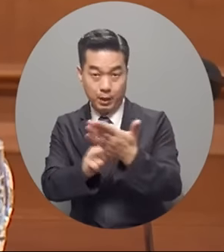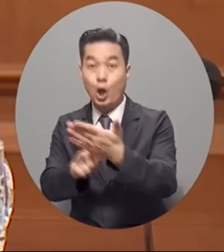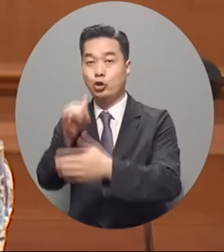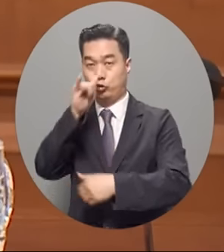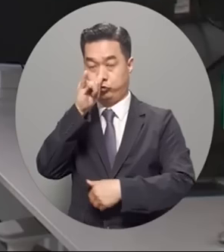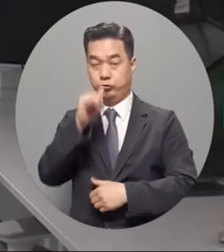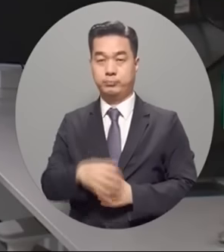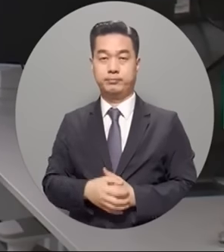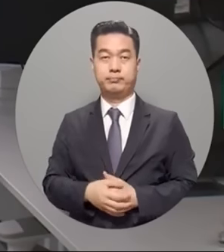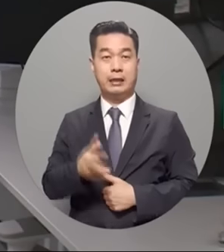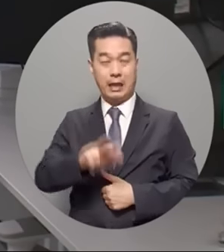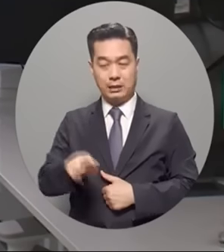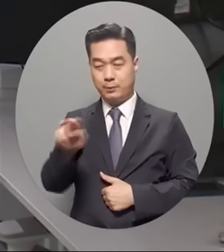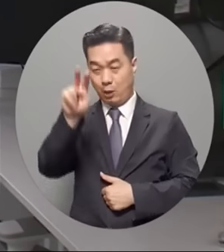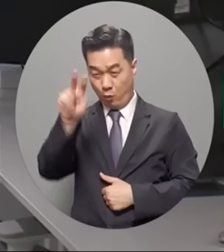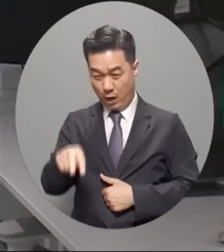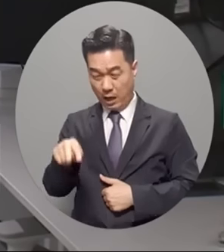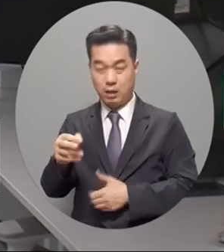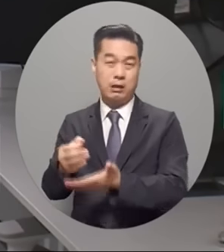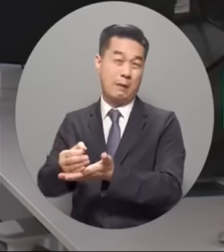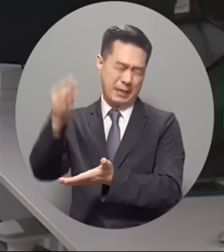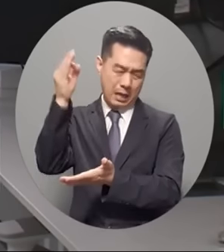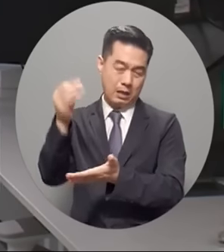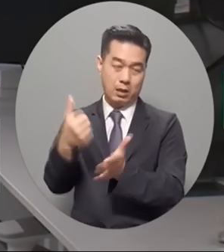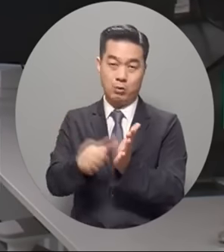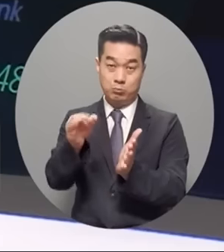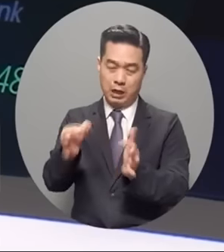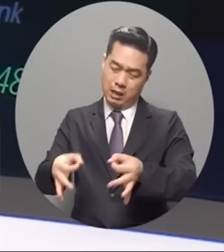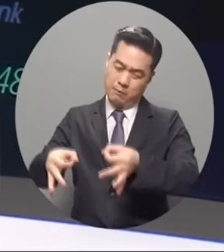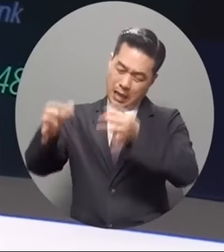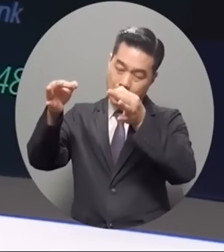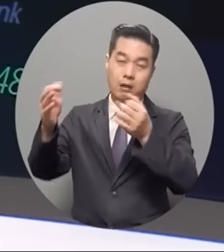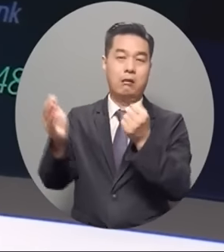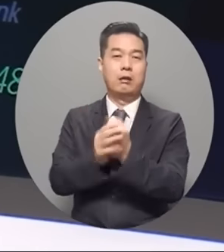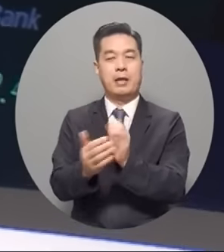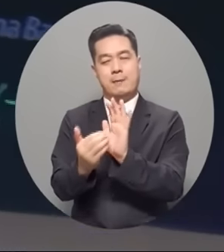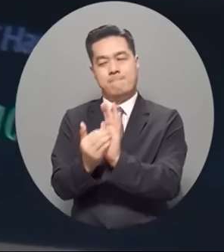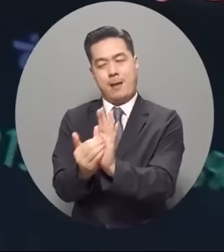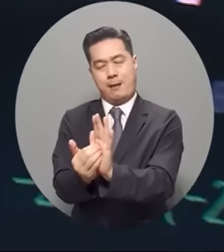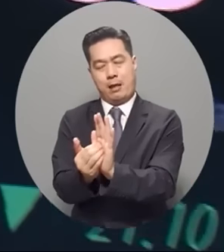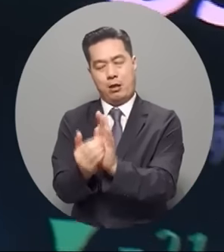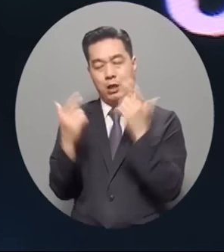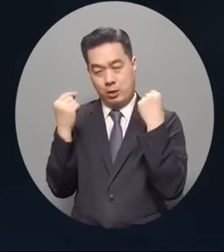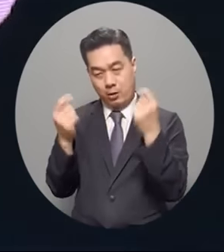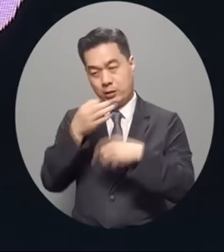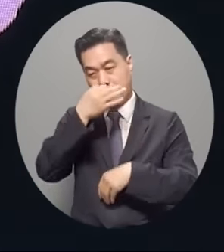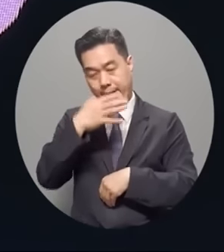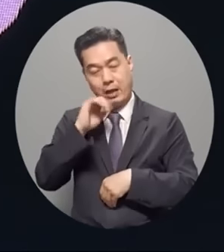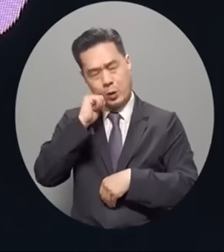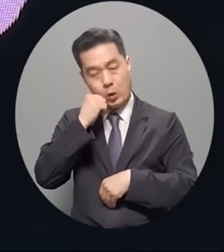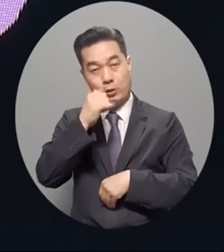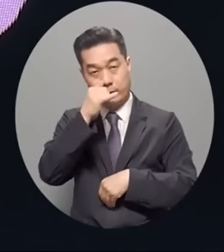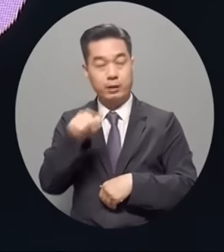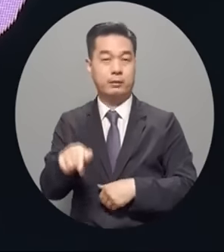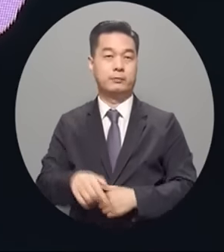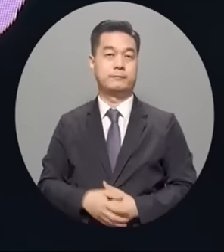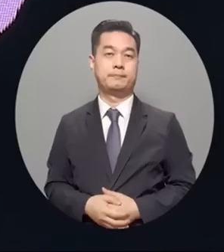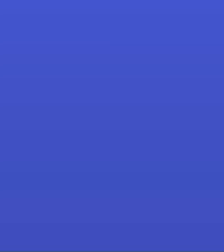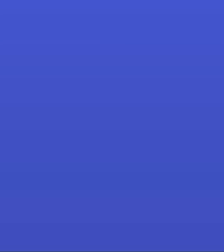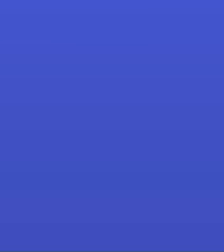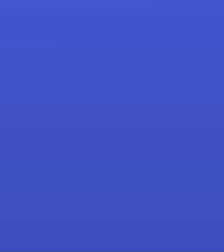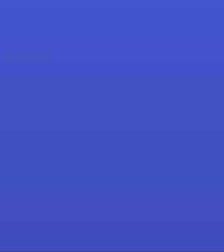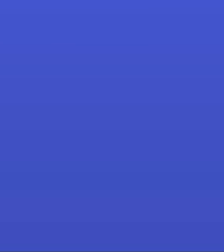하지만 고환율과 고유가 등 불안한 대외 여건에 어떻게 대응할지 여전히 숙제로 남아 있습니다. MBC 뉴스 박인수입니다.